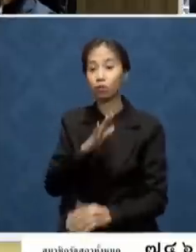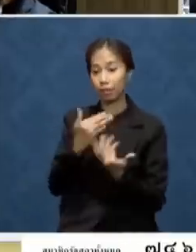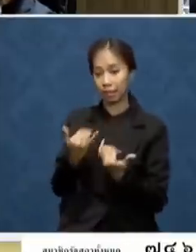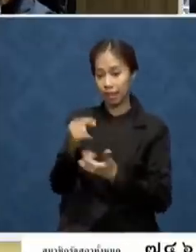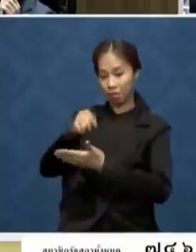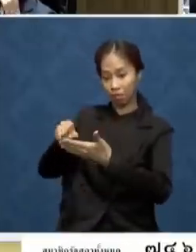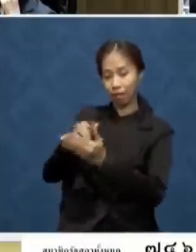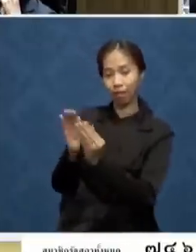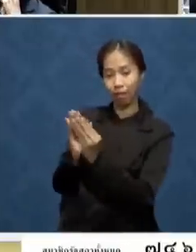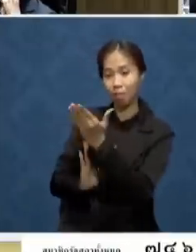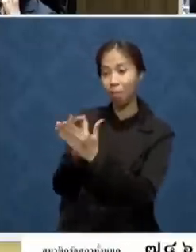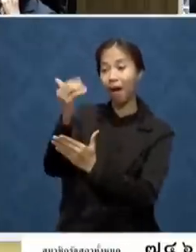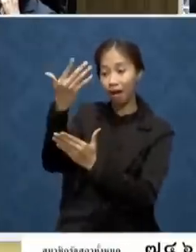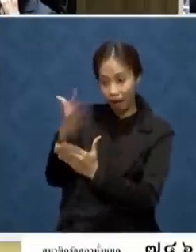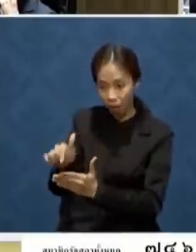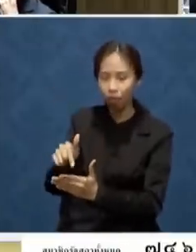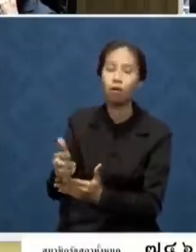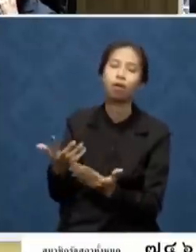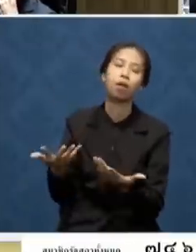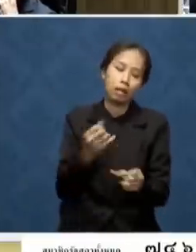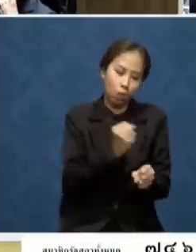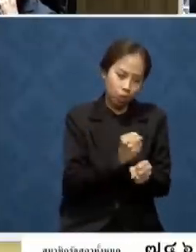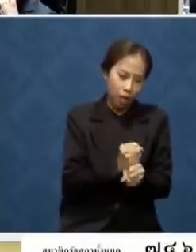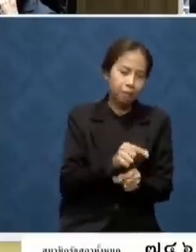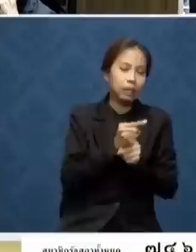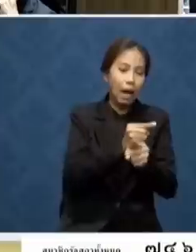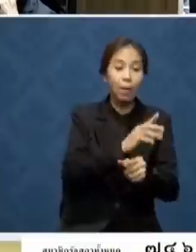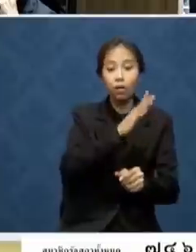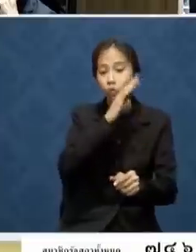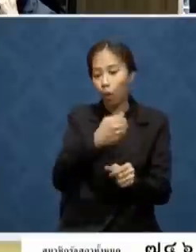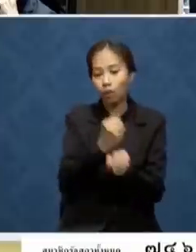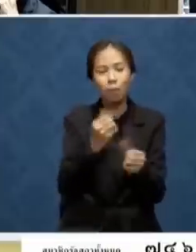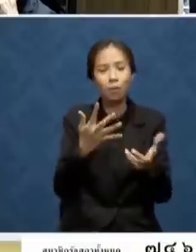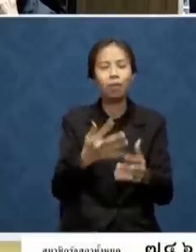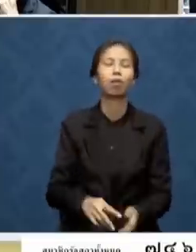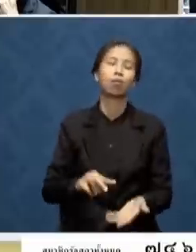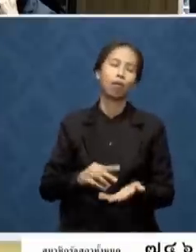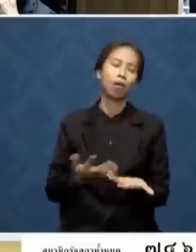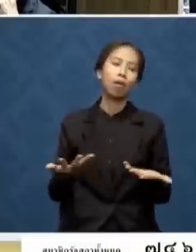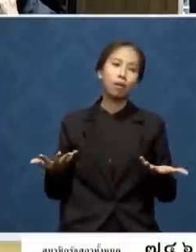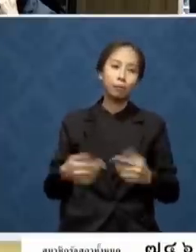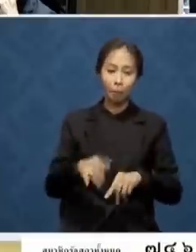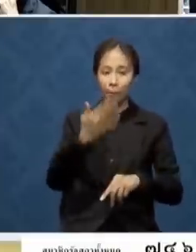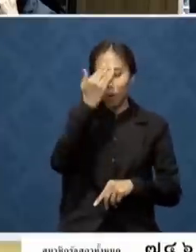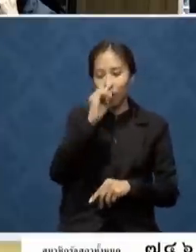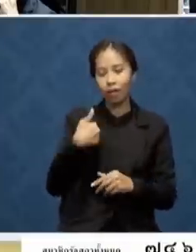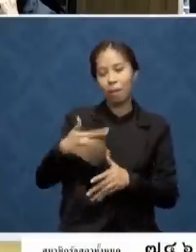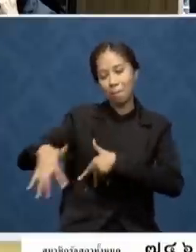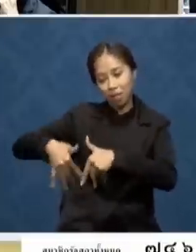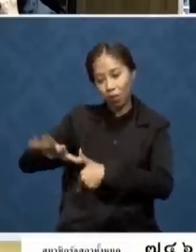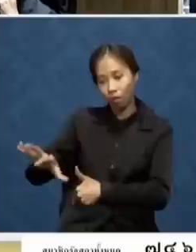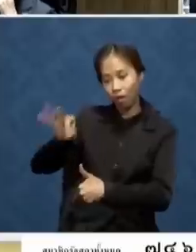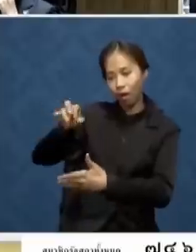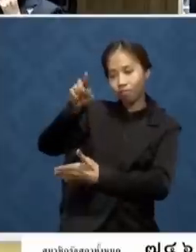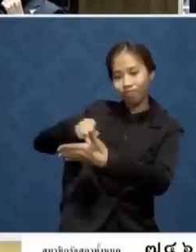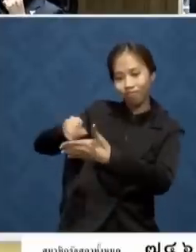โฆษณาไว้มิเช่นนั้นการเลือกตั้งก็คงไร้ความหมายเราก็ไม่ต้องขายนโยบายกันแล้วค่ะเพราะสุดท้ายสิ่งที่ประชาชนเลือกก็